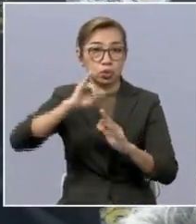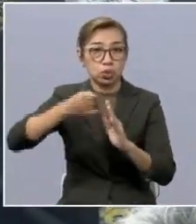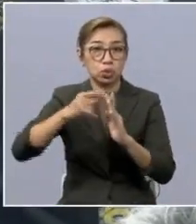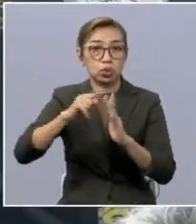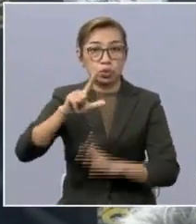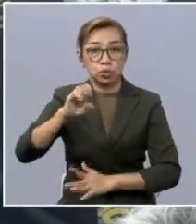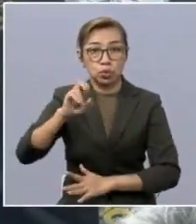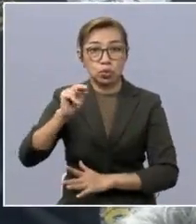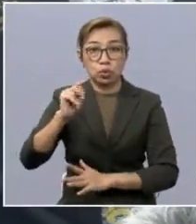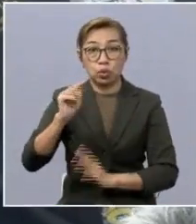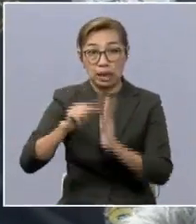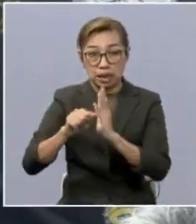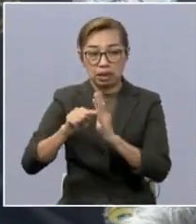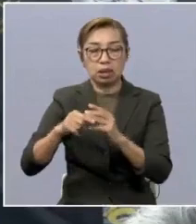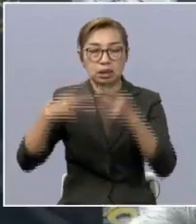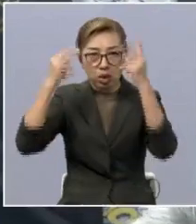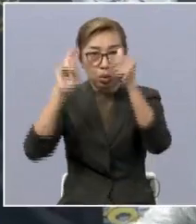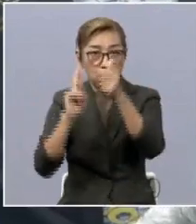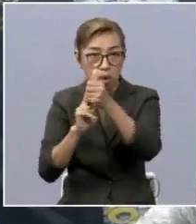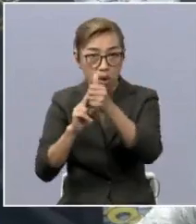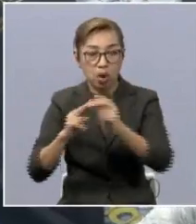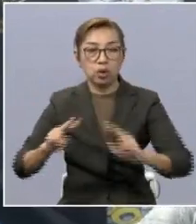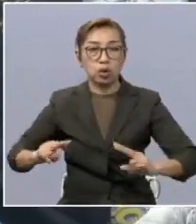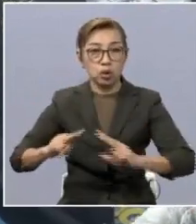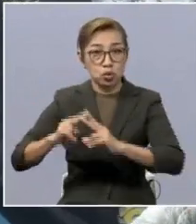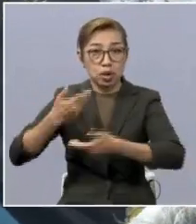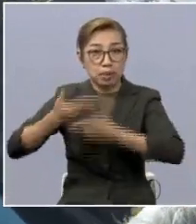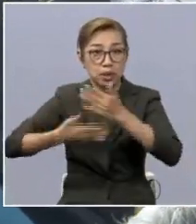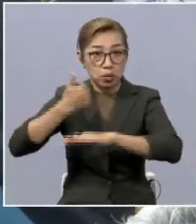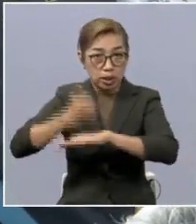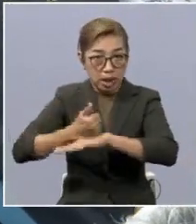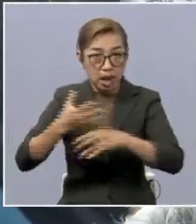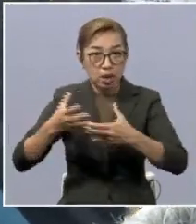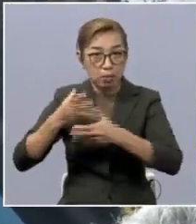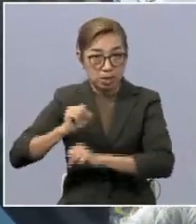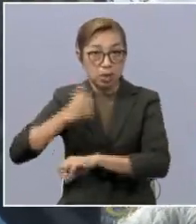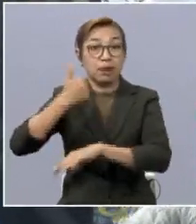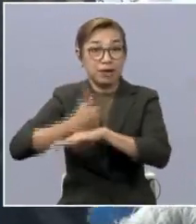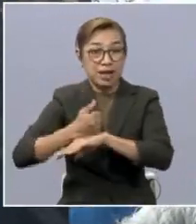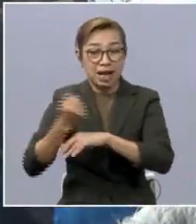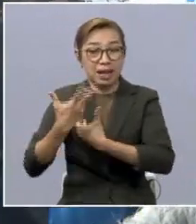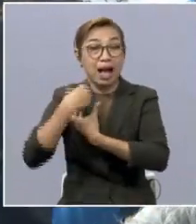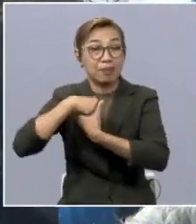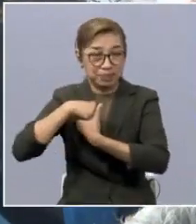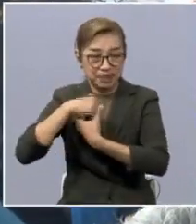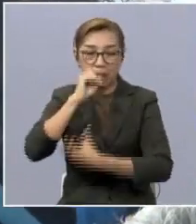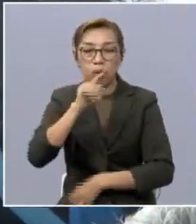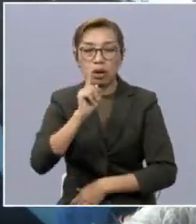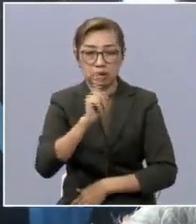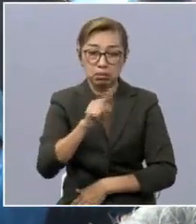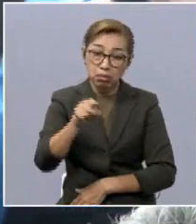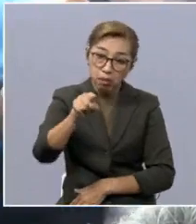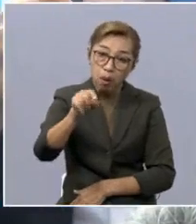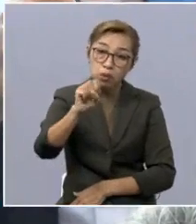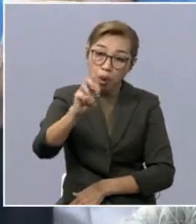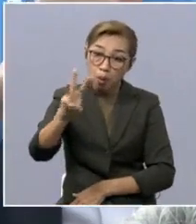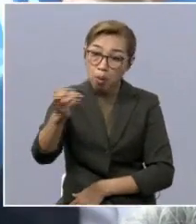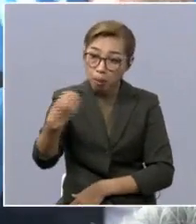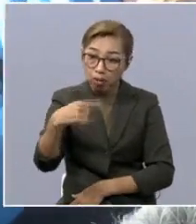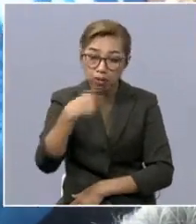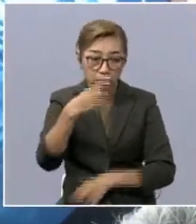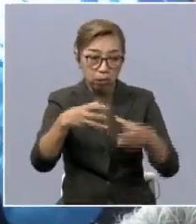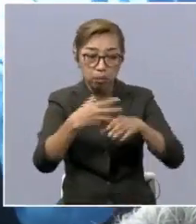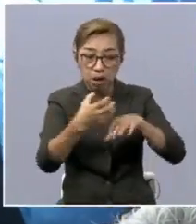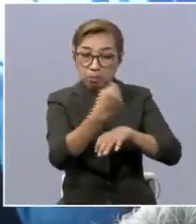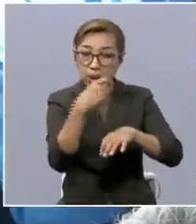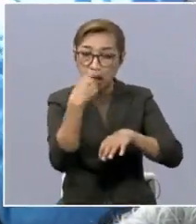าการกระทรวงพาณิชย์นะครับรวมถึงหัวหน้าพรรคประชาธิปัตย์ด้วยก็บอกว่าส่วนที่สว.ประกาศว่าถ้าเกิดพรรคการเมือง